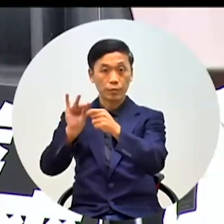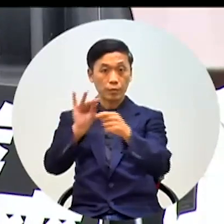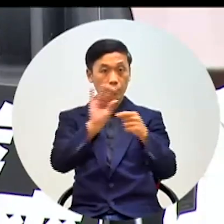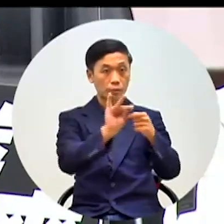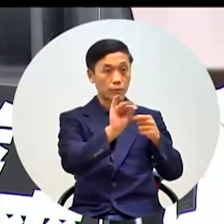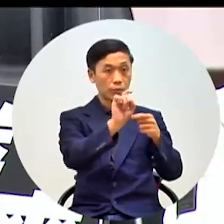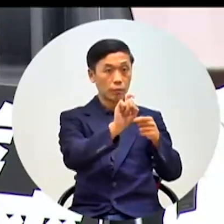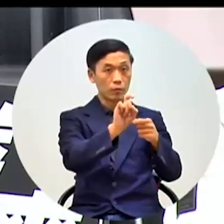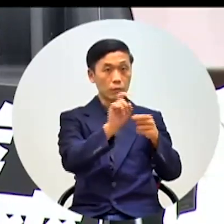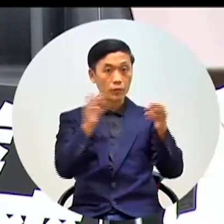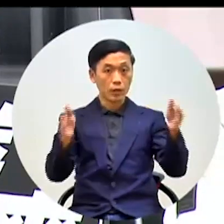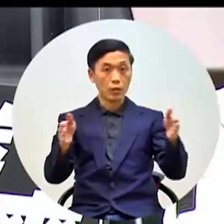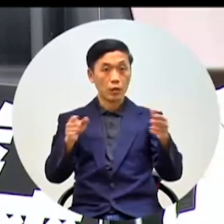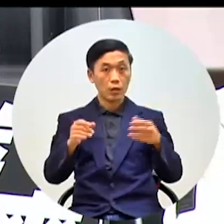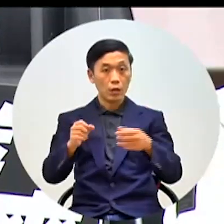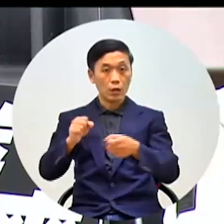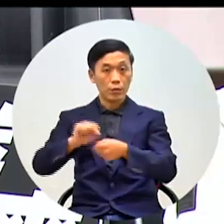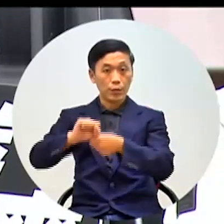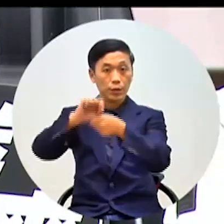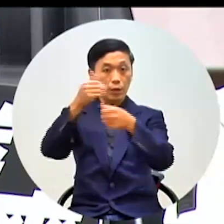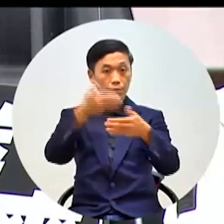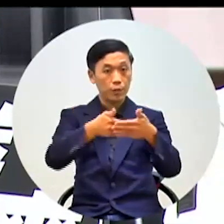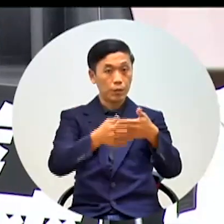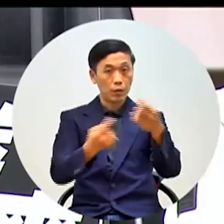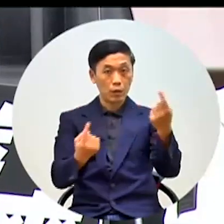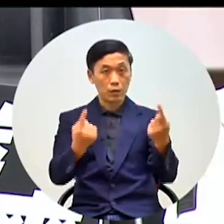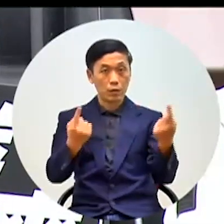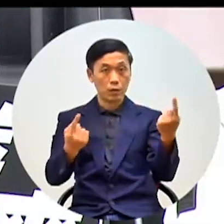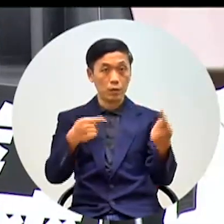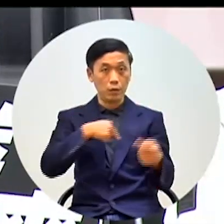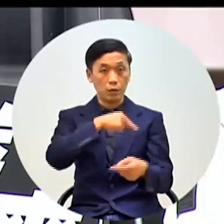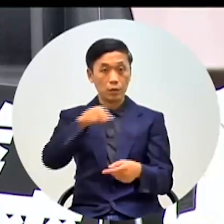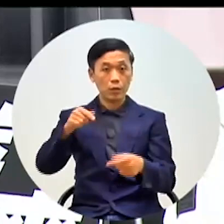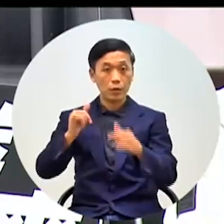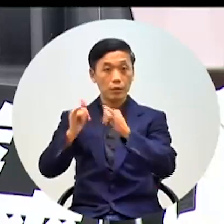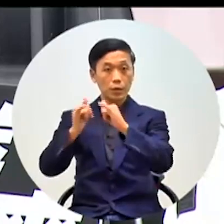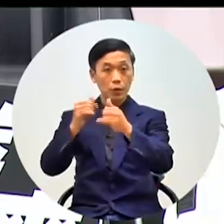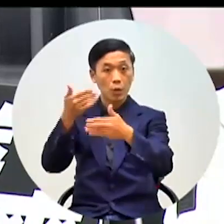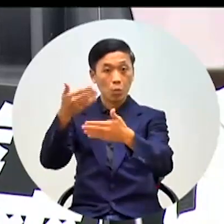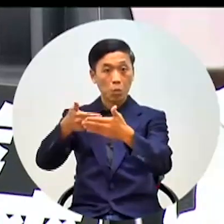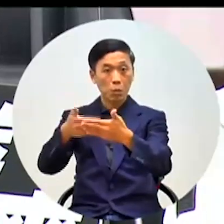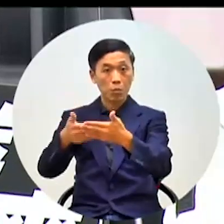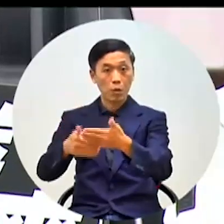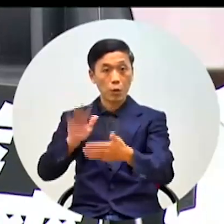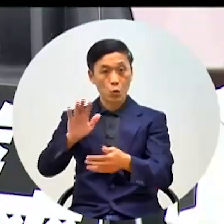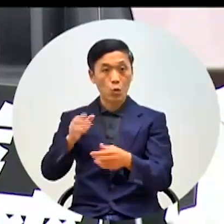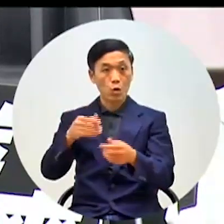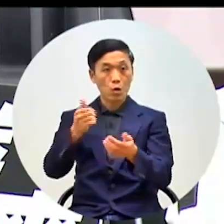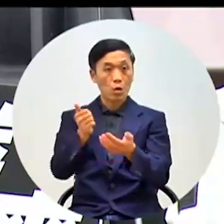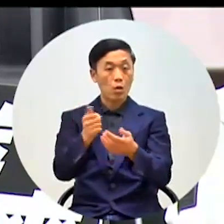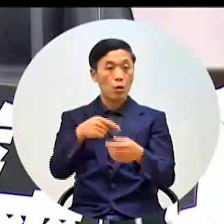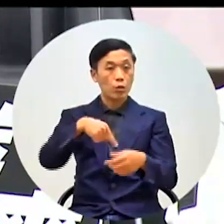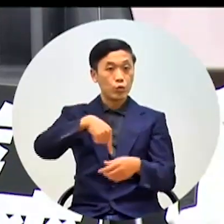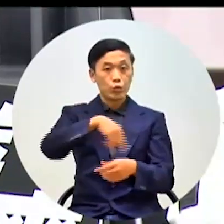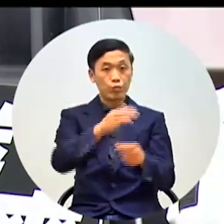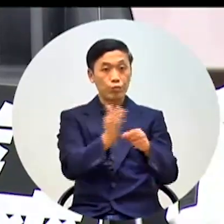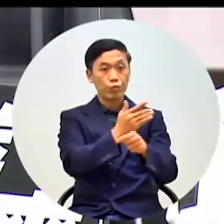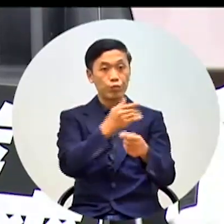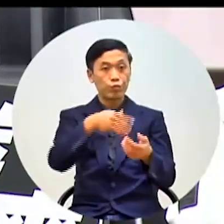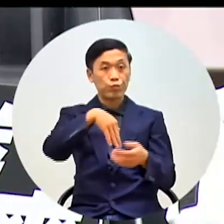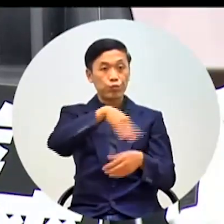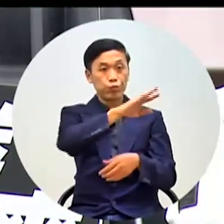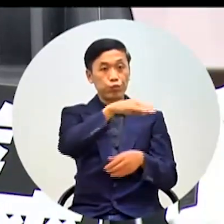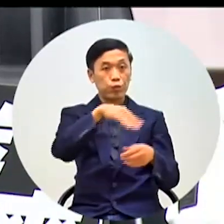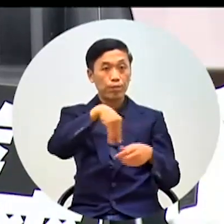100年到110年增减数的比较表，我们不但呢人口呢是减少，而且外移耶。这个是我们民政局哈